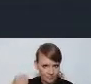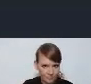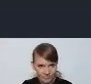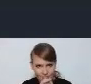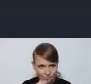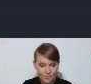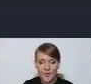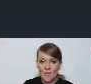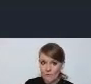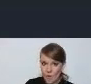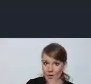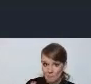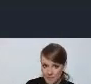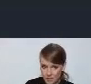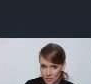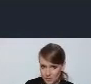środki.